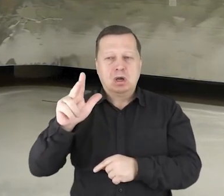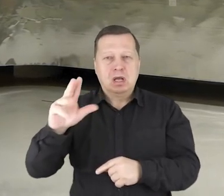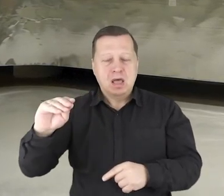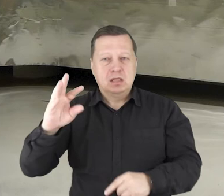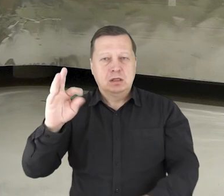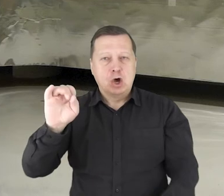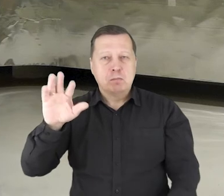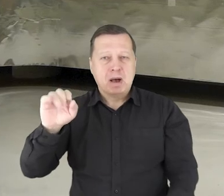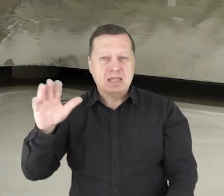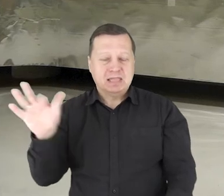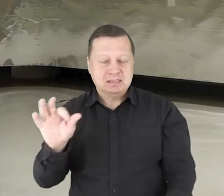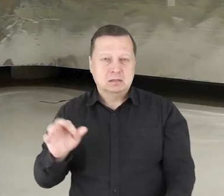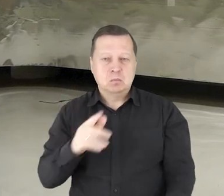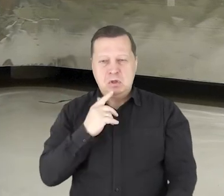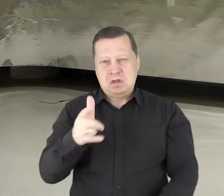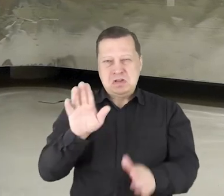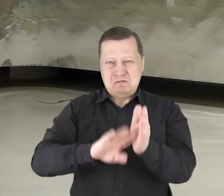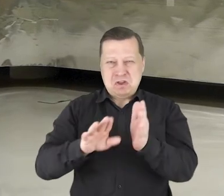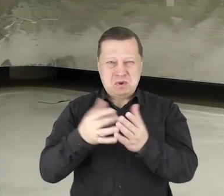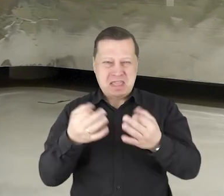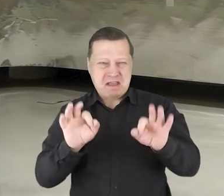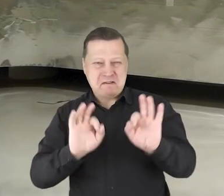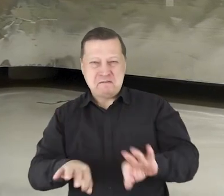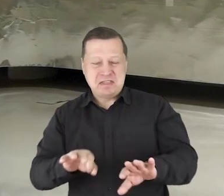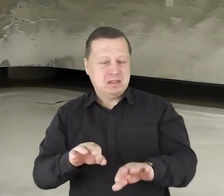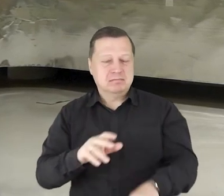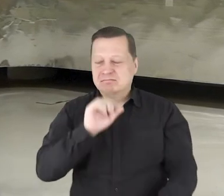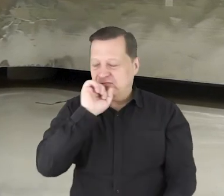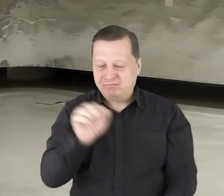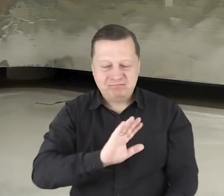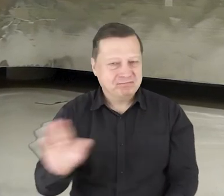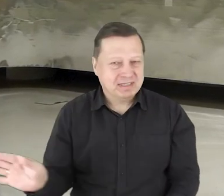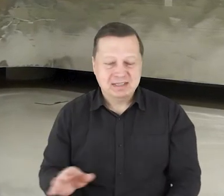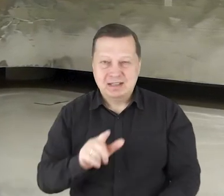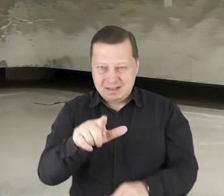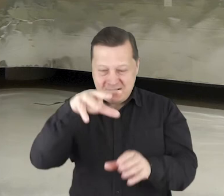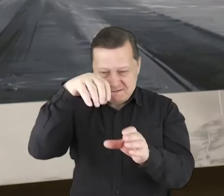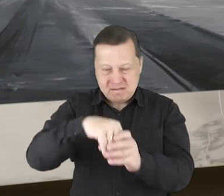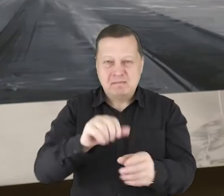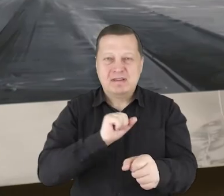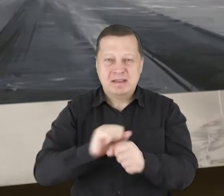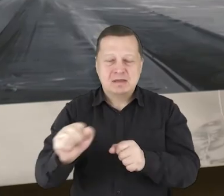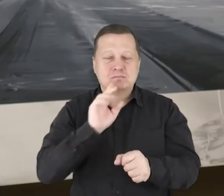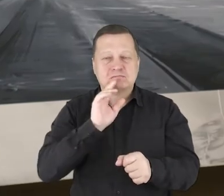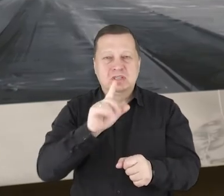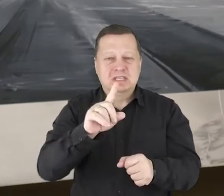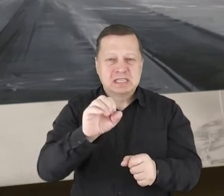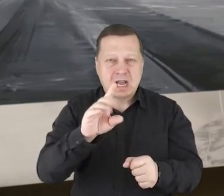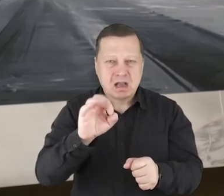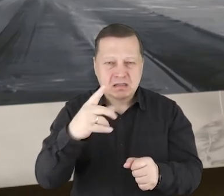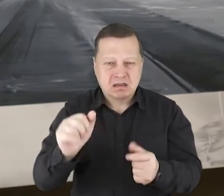one nigdy nie są niewinne i ta ukryta zawsze gdzieś zagadka, tragiczny